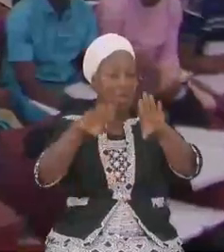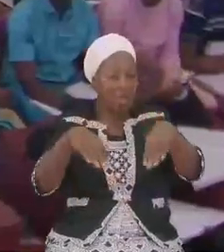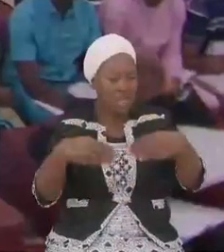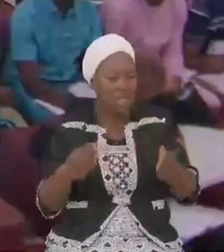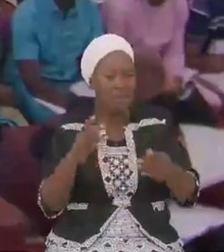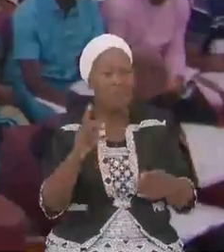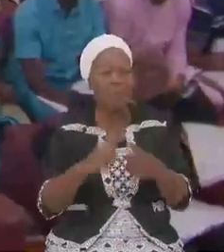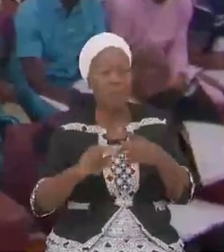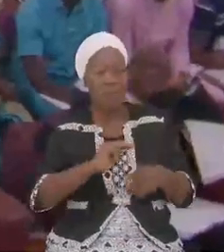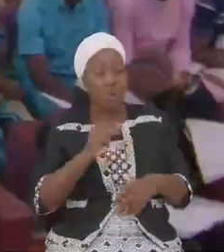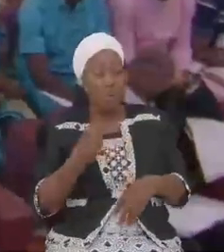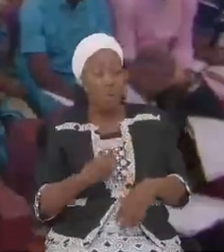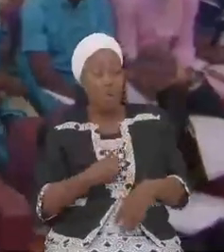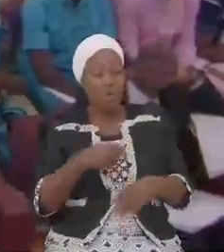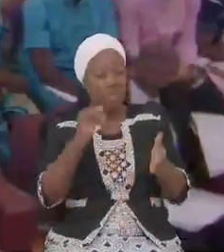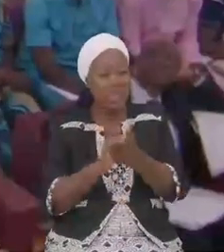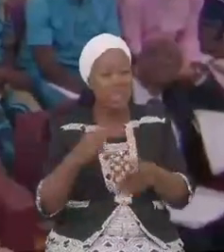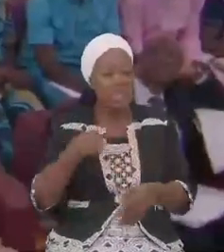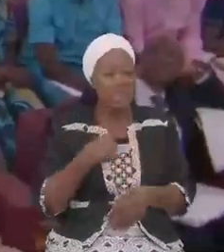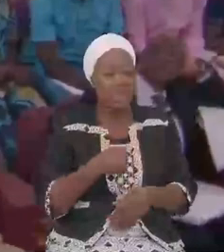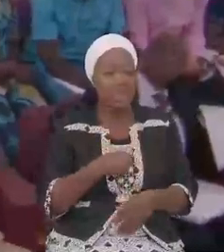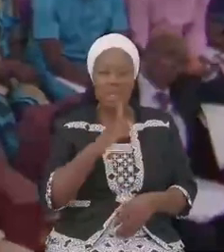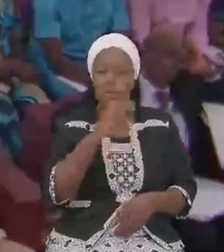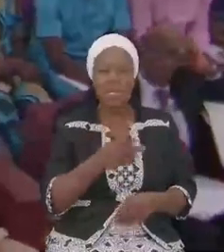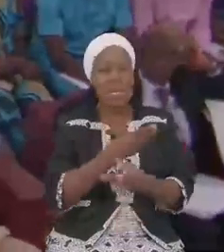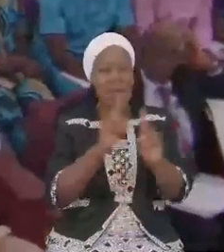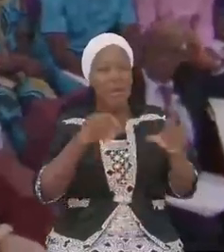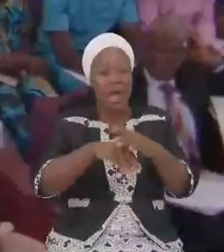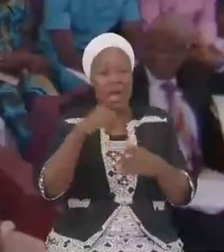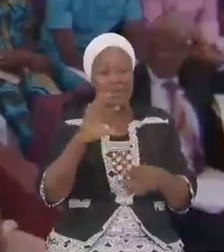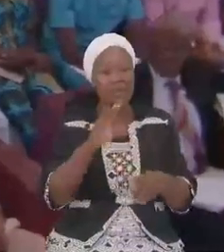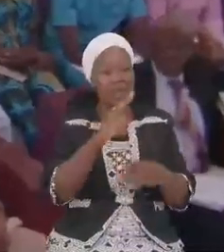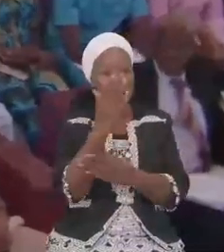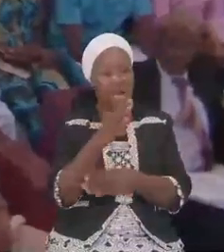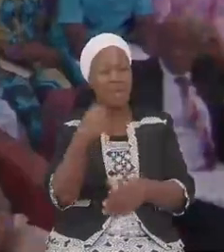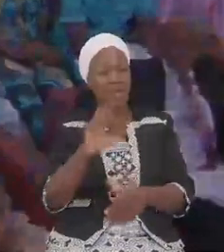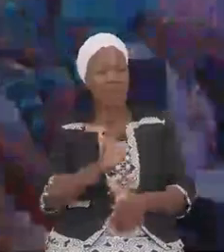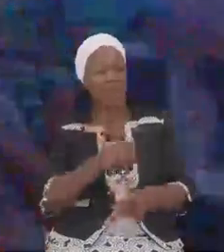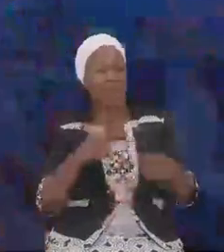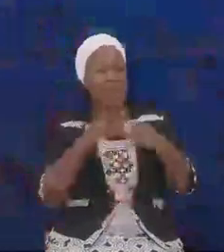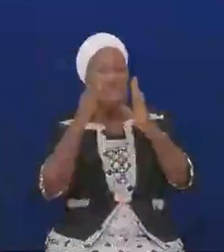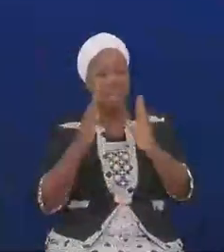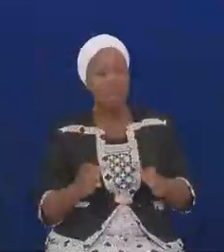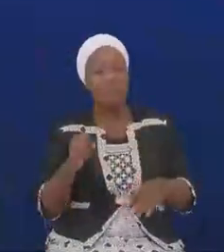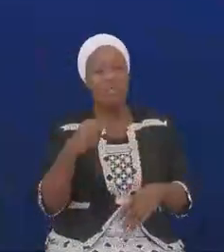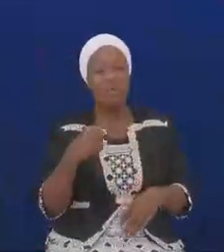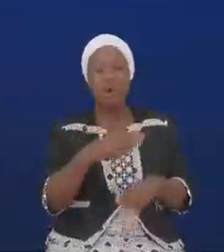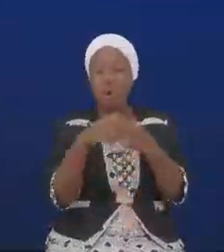que nous serions délivrés de la main de nos ennemis, tous les